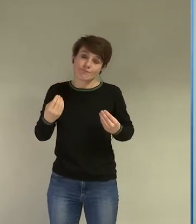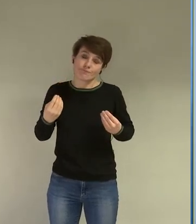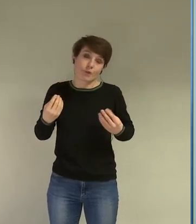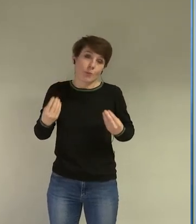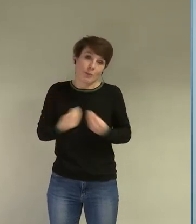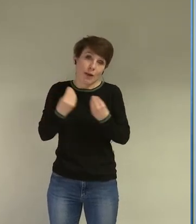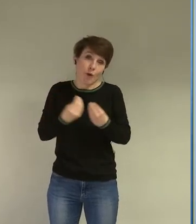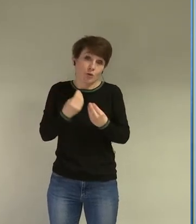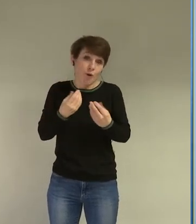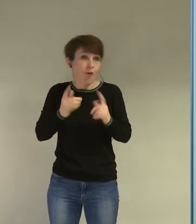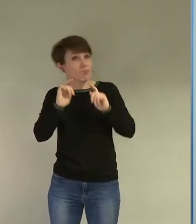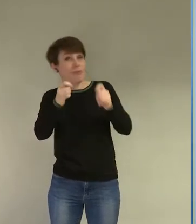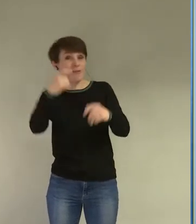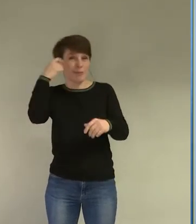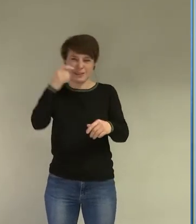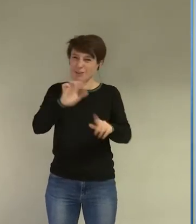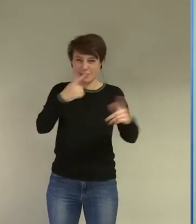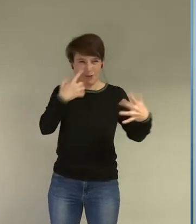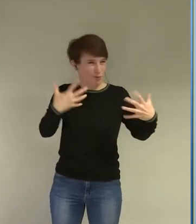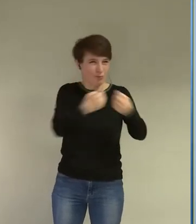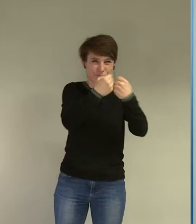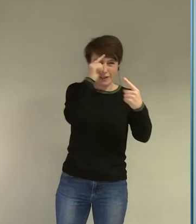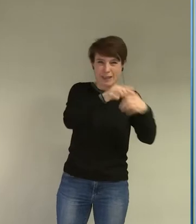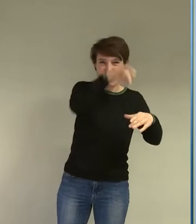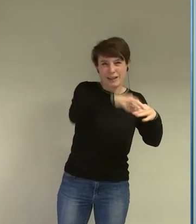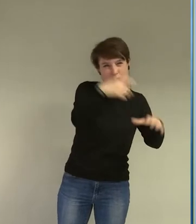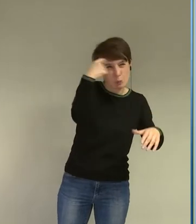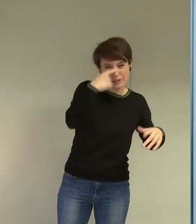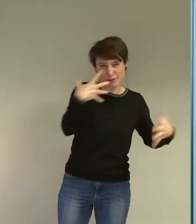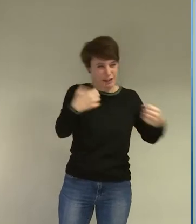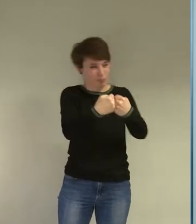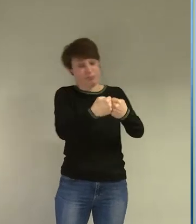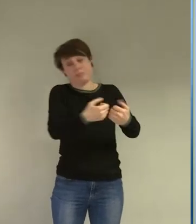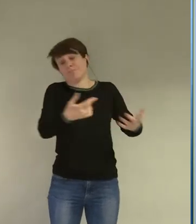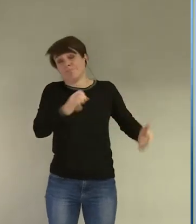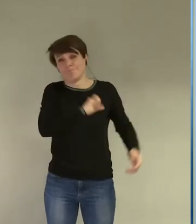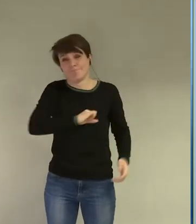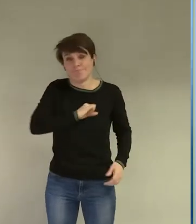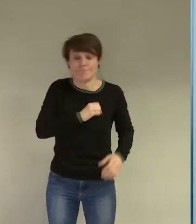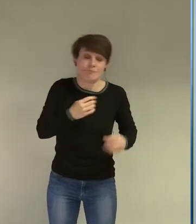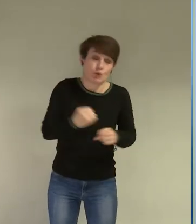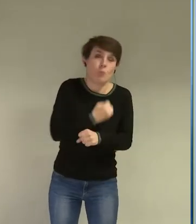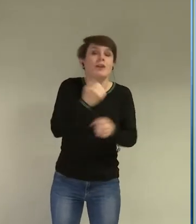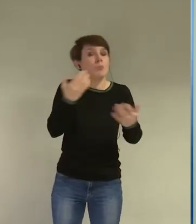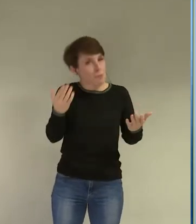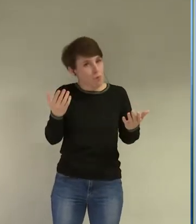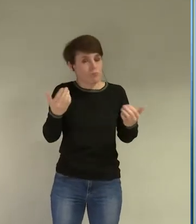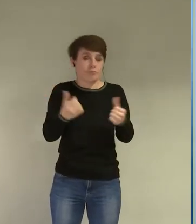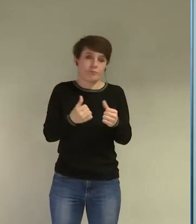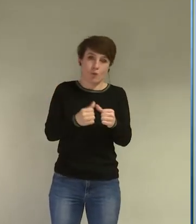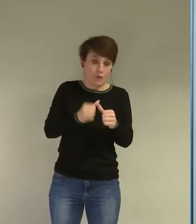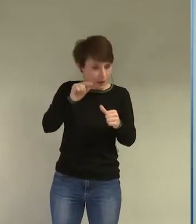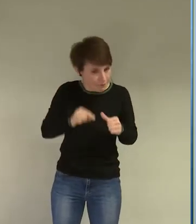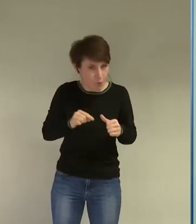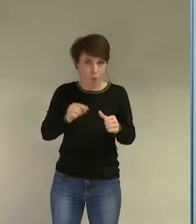électorales importantes pour le pays cette présidence française de l'union européenne doit être l'occasion de porter la santé publique au plus haut niveau